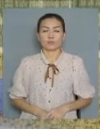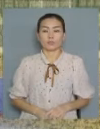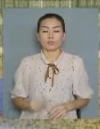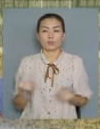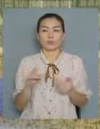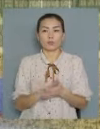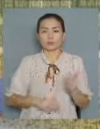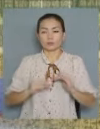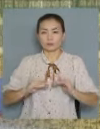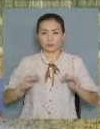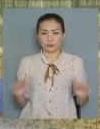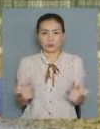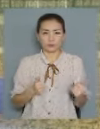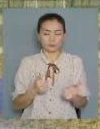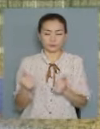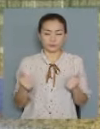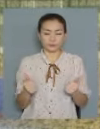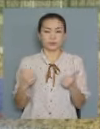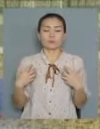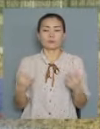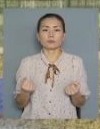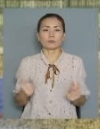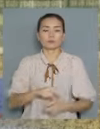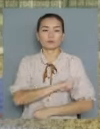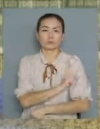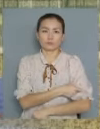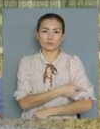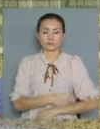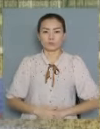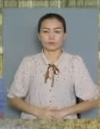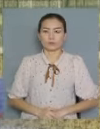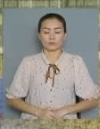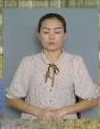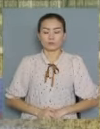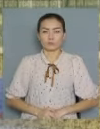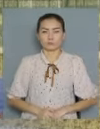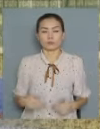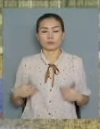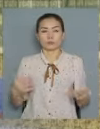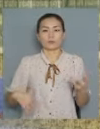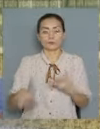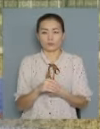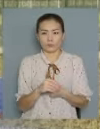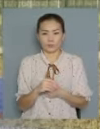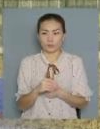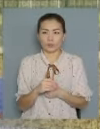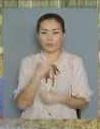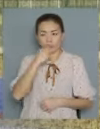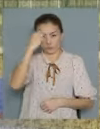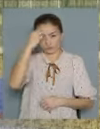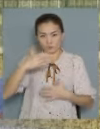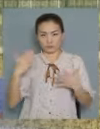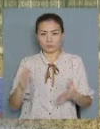осы балдарымыз жақсы денсаулықтарында денсаулықтар болсын деймін. Рахмет